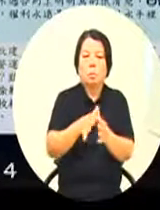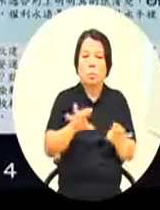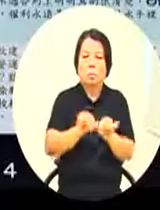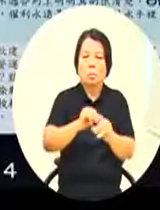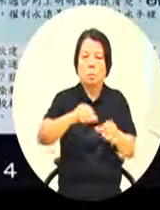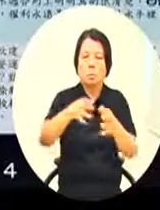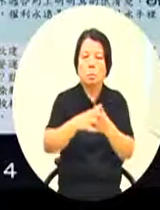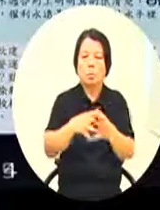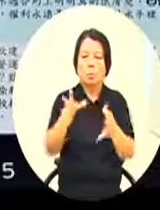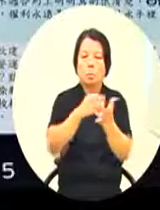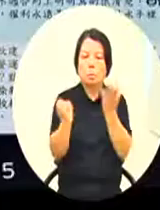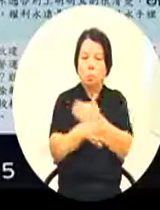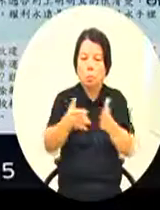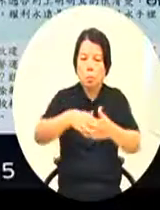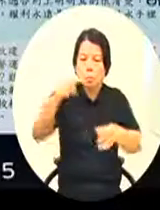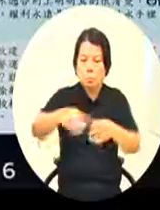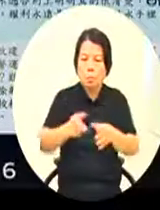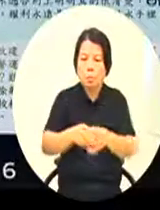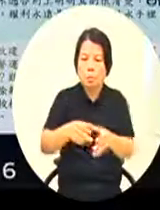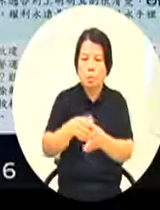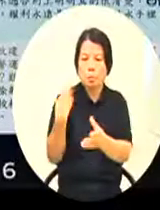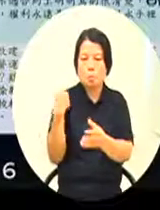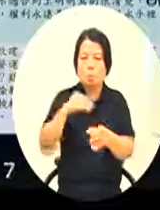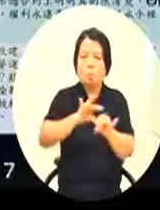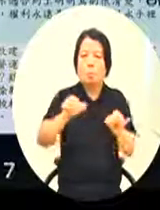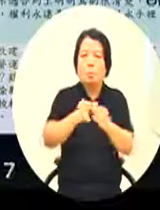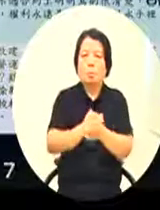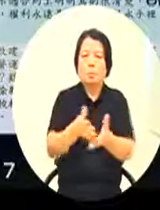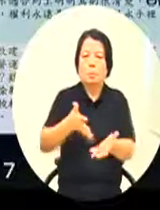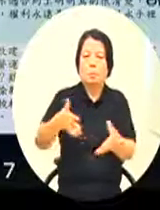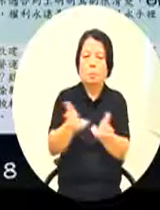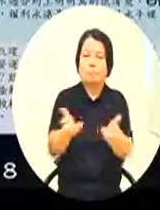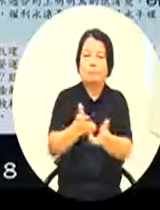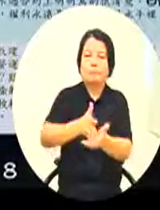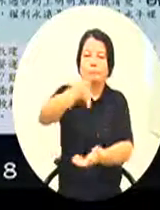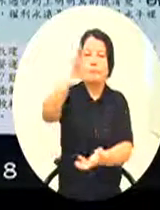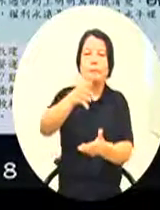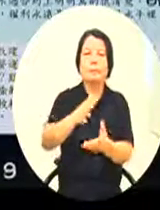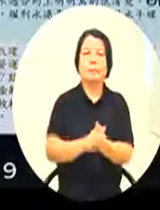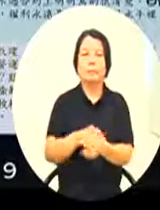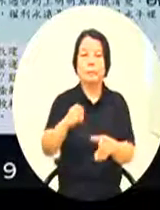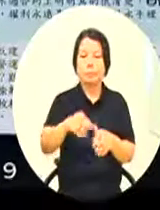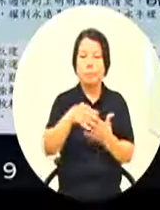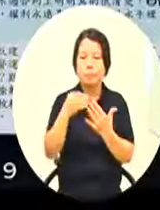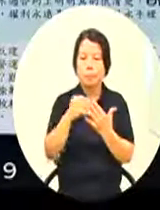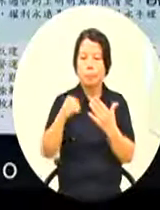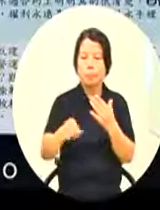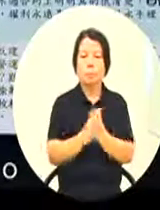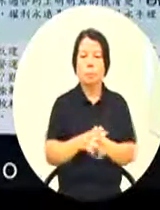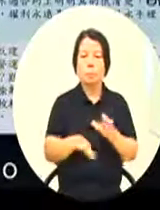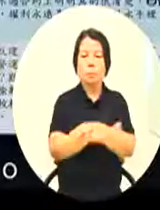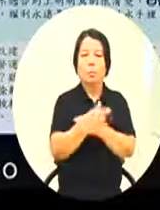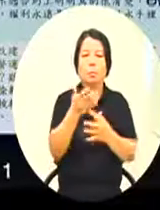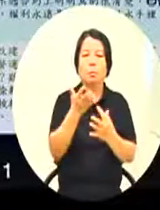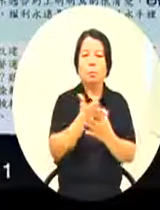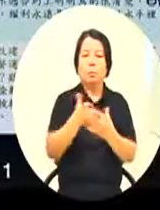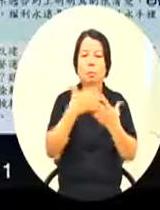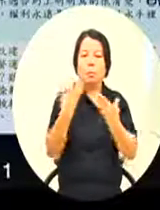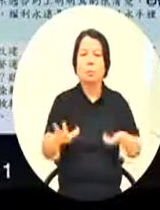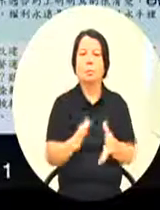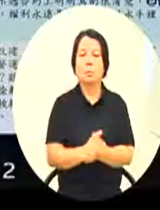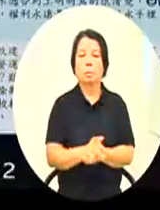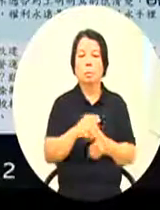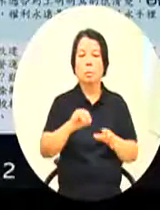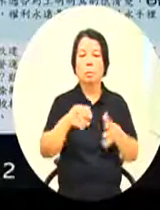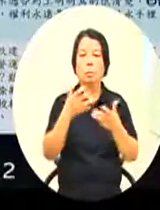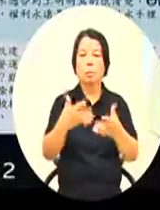符合标准的图书馆吗？这是一个选项。然后我们的闲置空间有这么的多，我们现在有